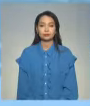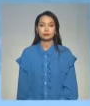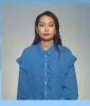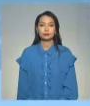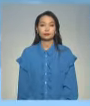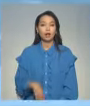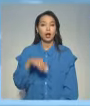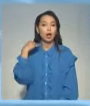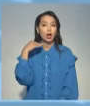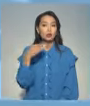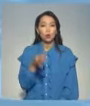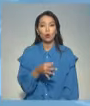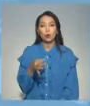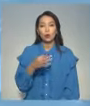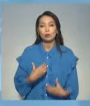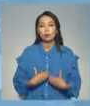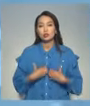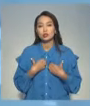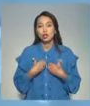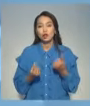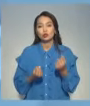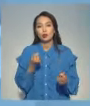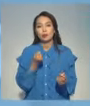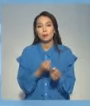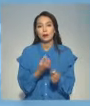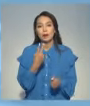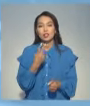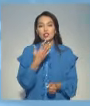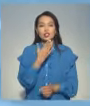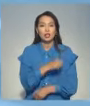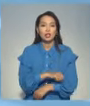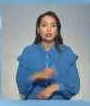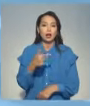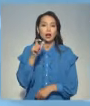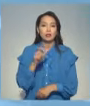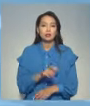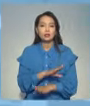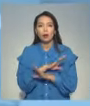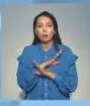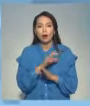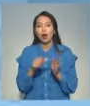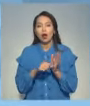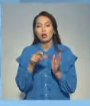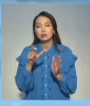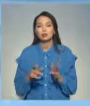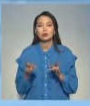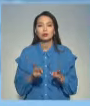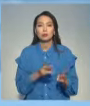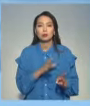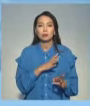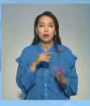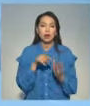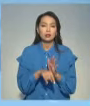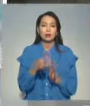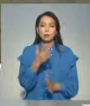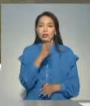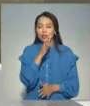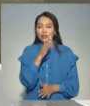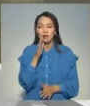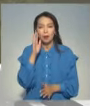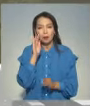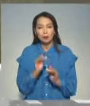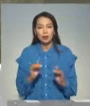жоқ. Ақтөбе облысында жан түршігерлік жол апатынан екі шетелдік азамат қаза тауып, 6 адам зардап шекті. Арасында 5 жастағы бала